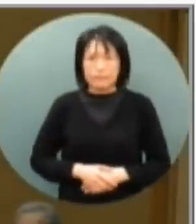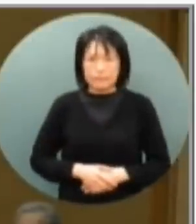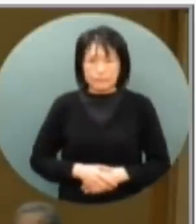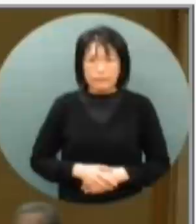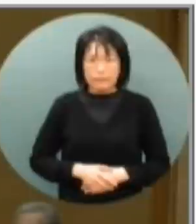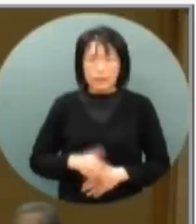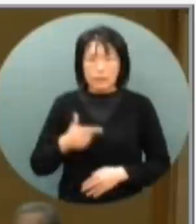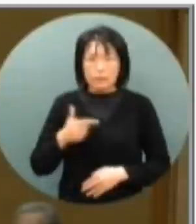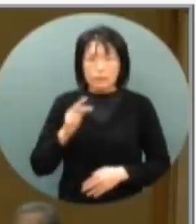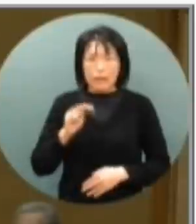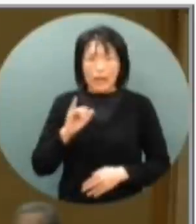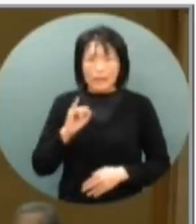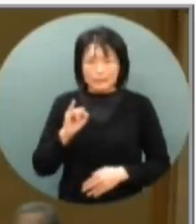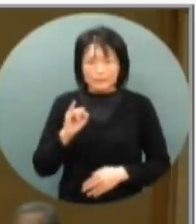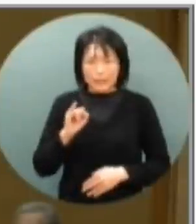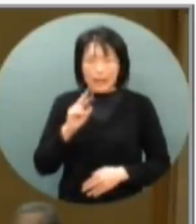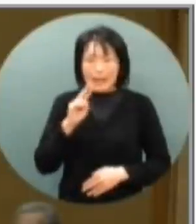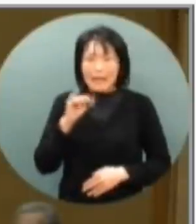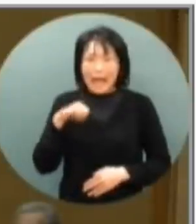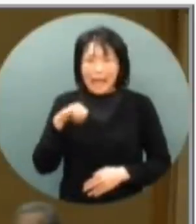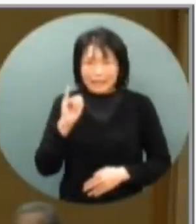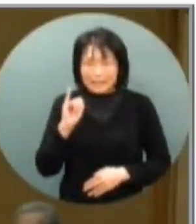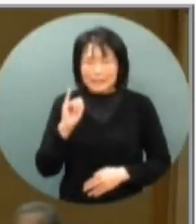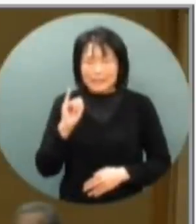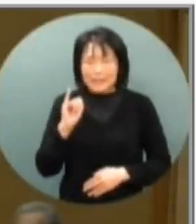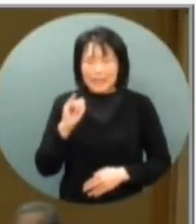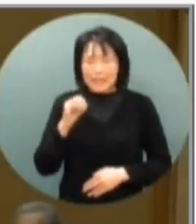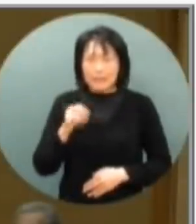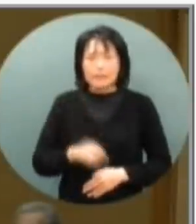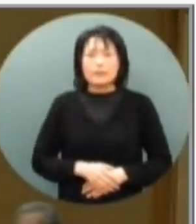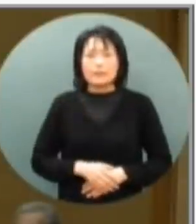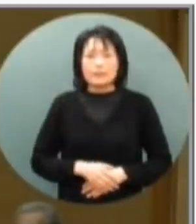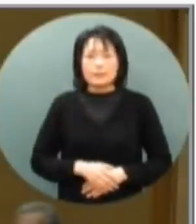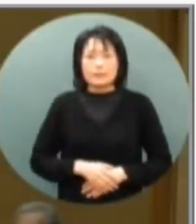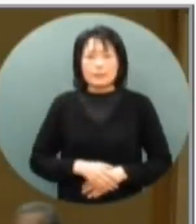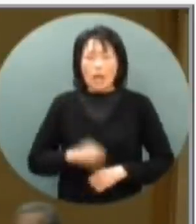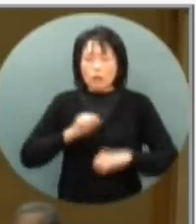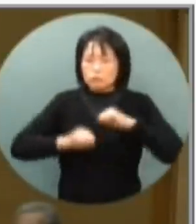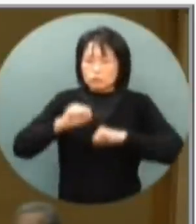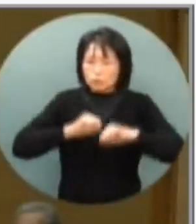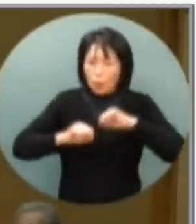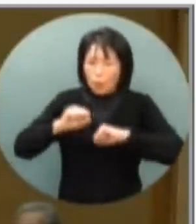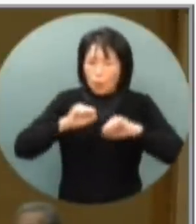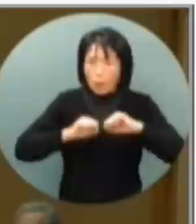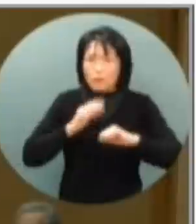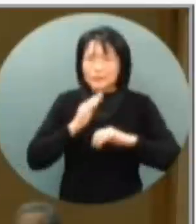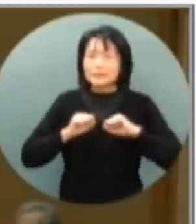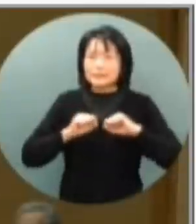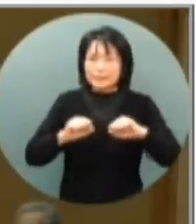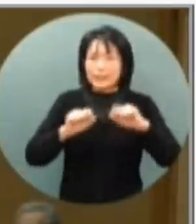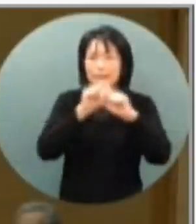ある意味優等生として実施をしてきた経過があります。